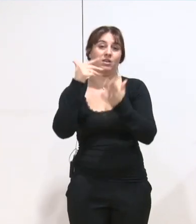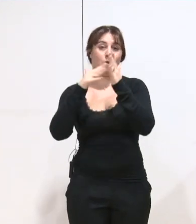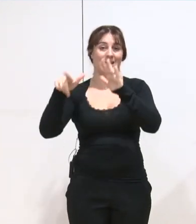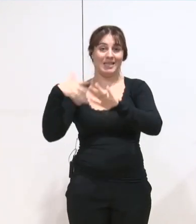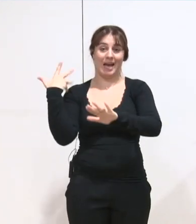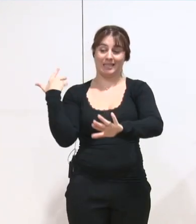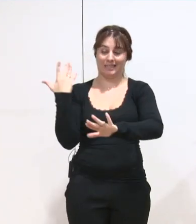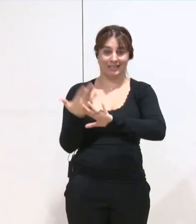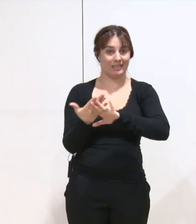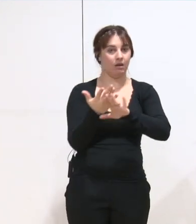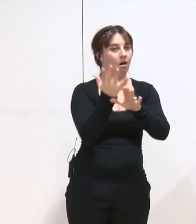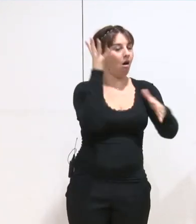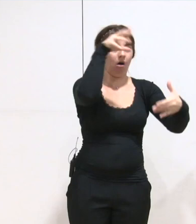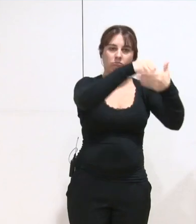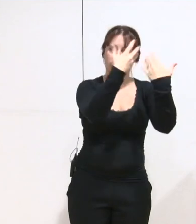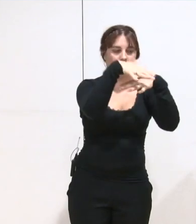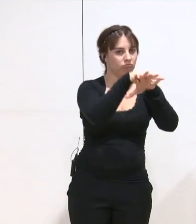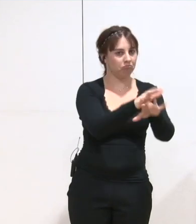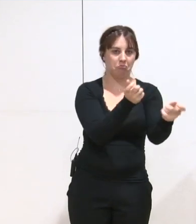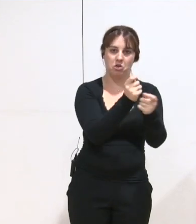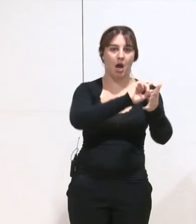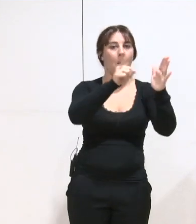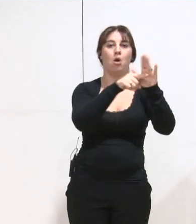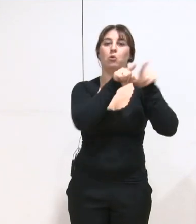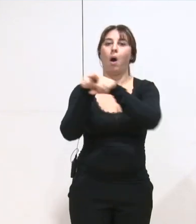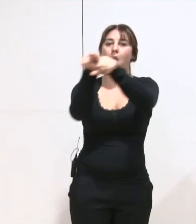là même seront traitées dans le cadre du droit commun.